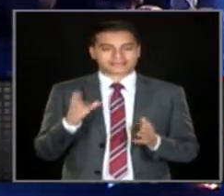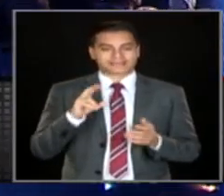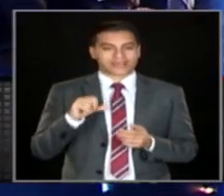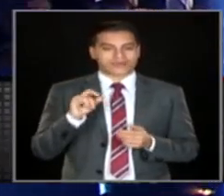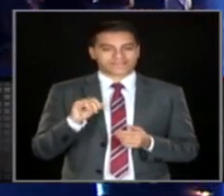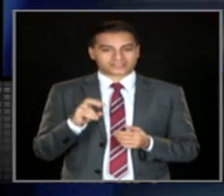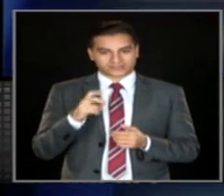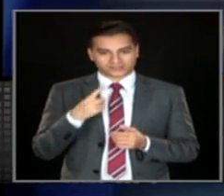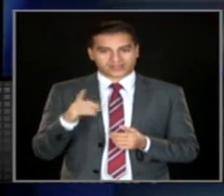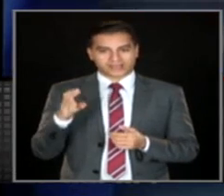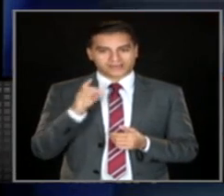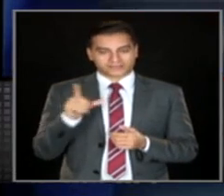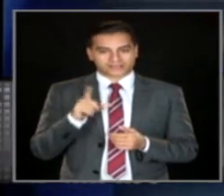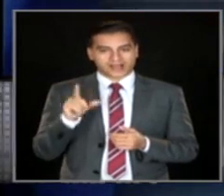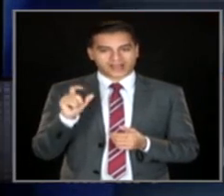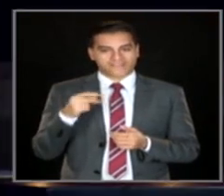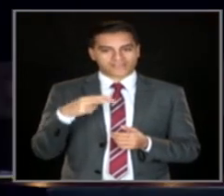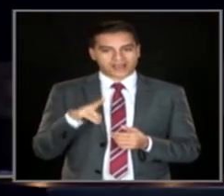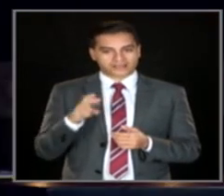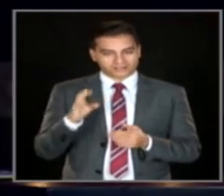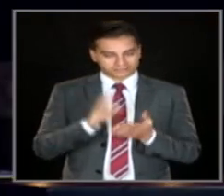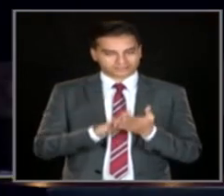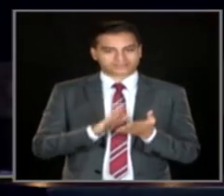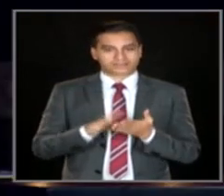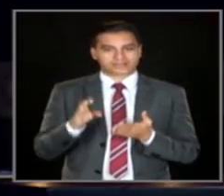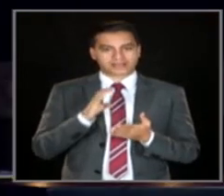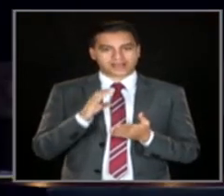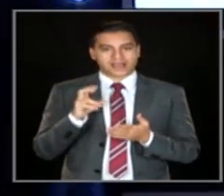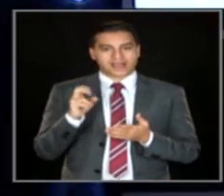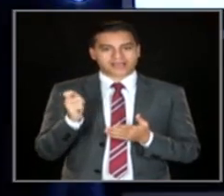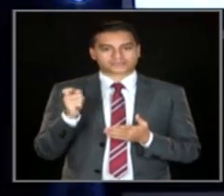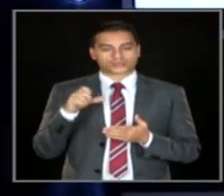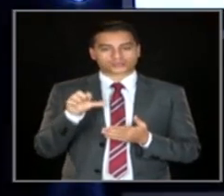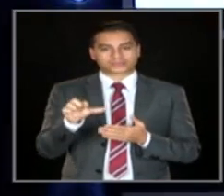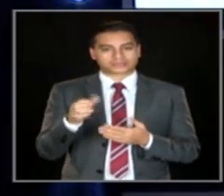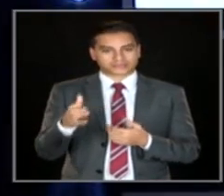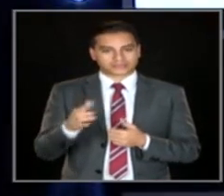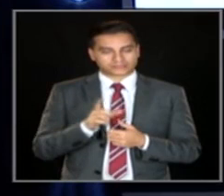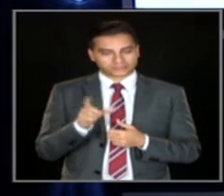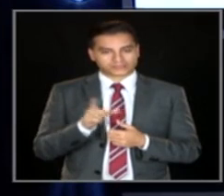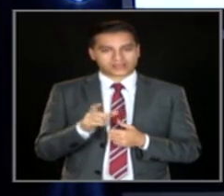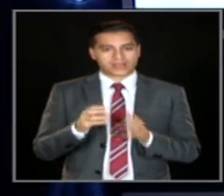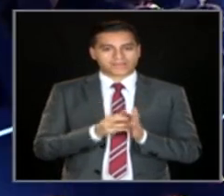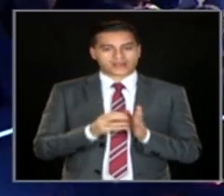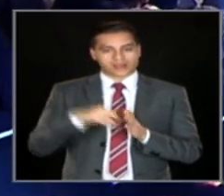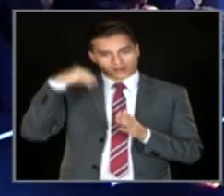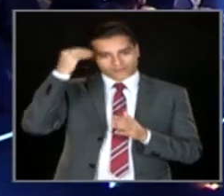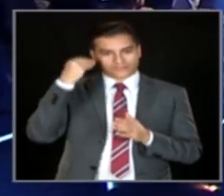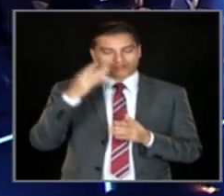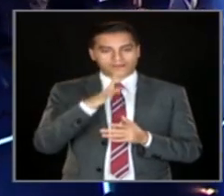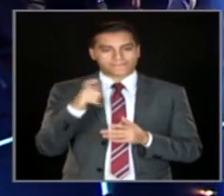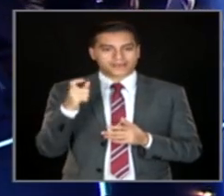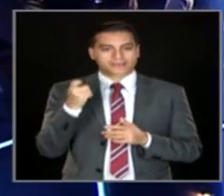برافو يا رفعت، السؤال ما كانش سهل، برافو عليك. 20 نقطة. 95، جامعة كفر الشيخ.